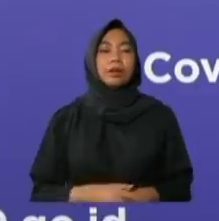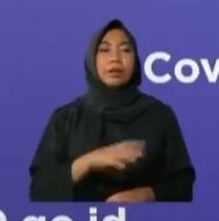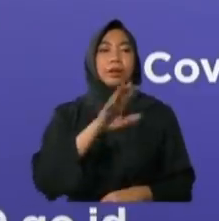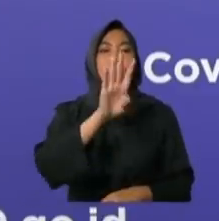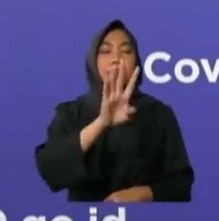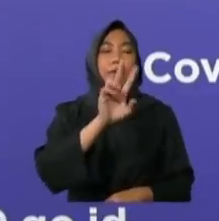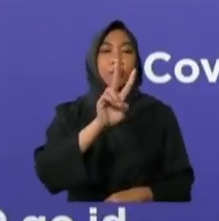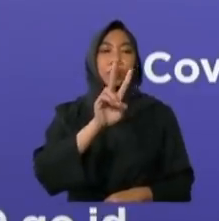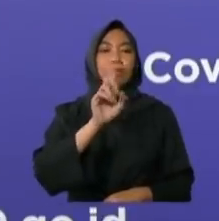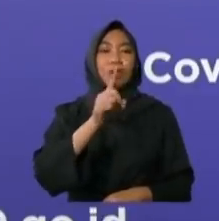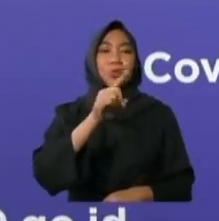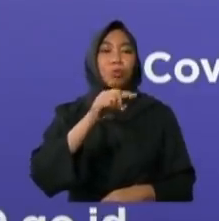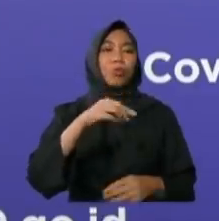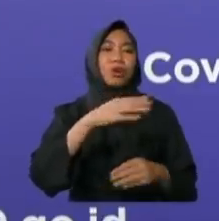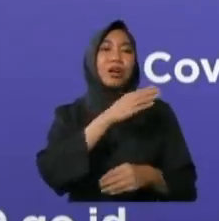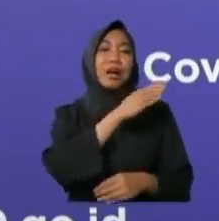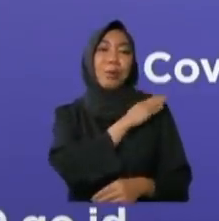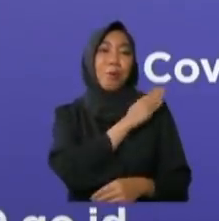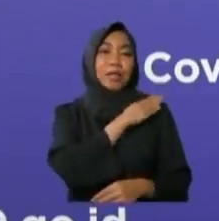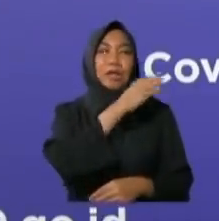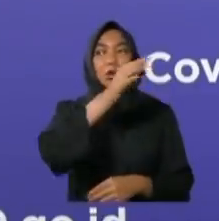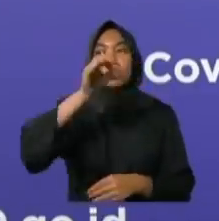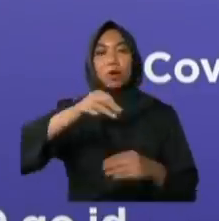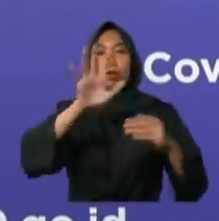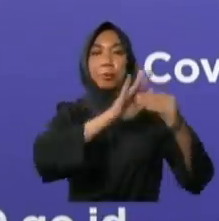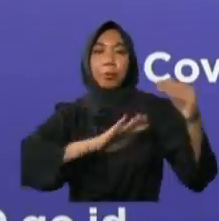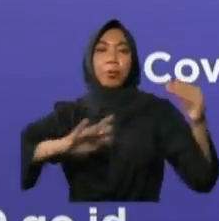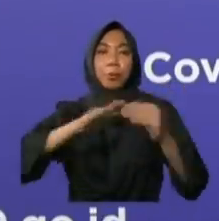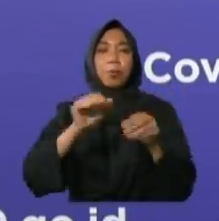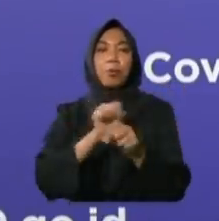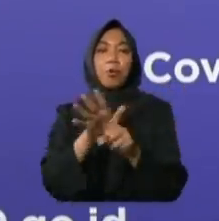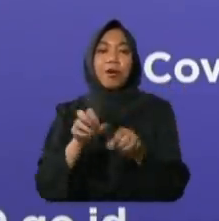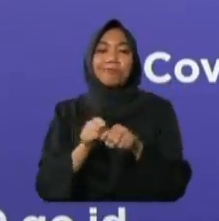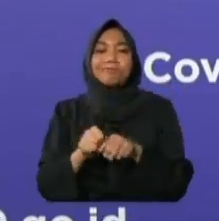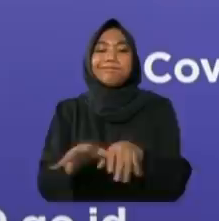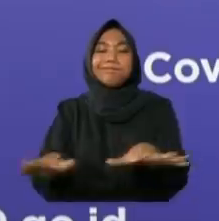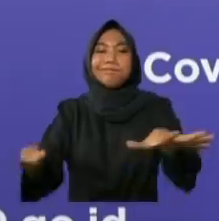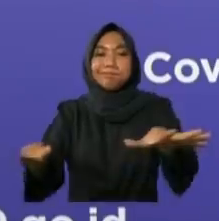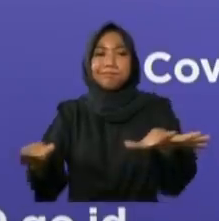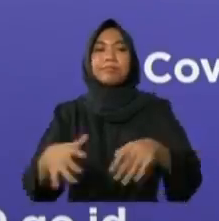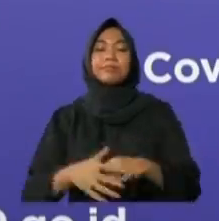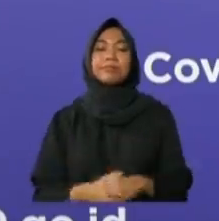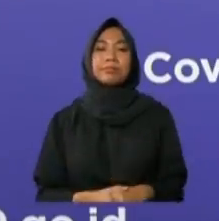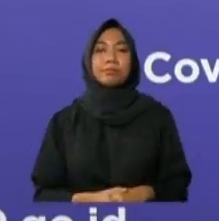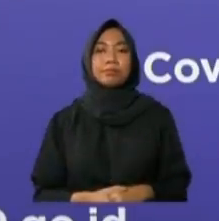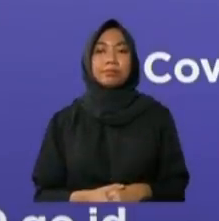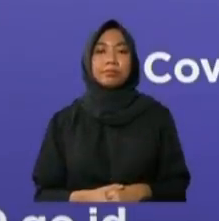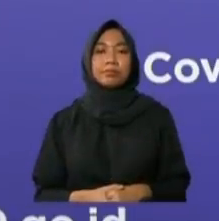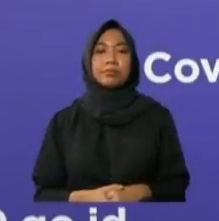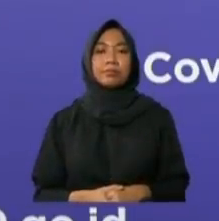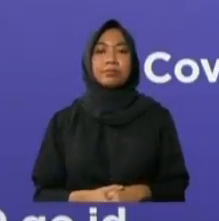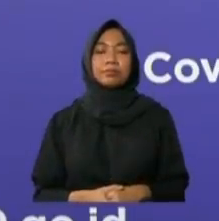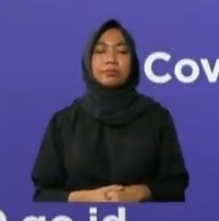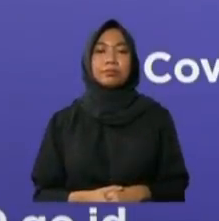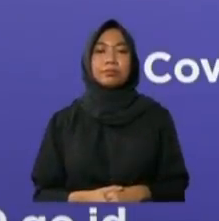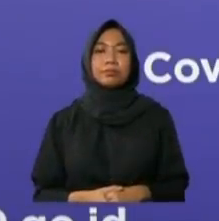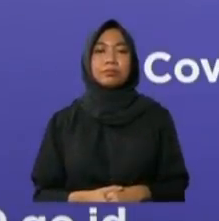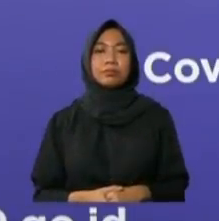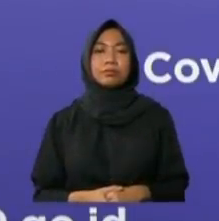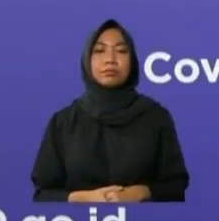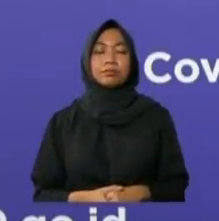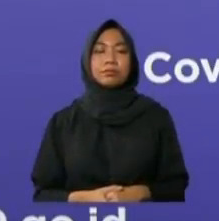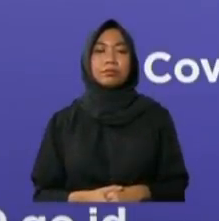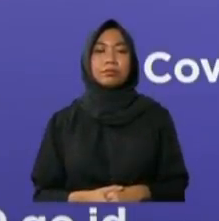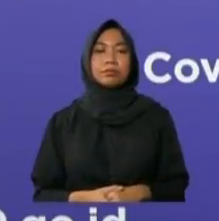421 kabupaten kota yang terdampak dari 34 provinsi, di 34 provinsi.